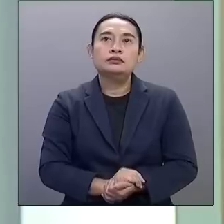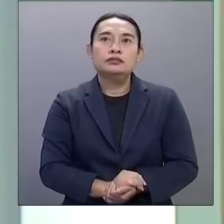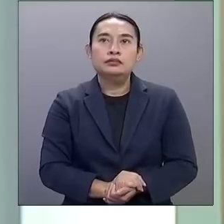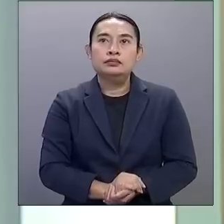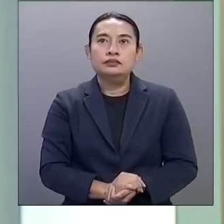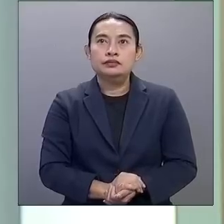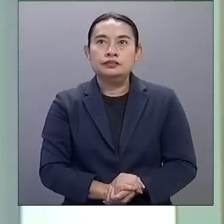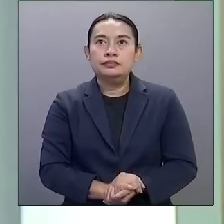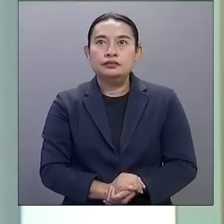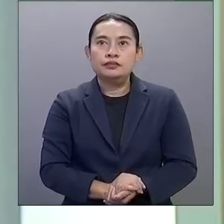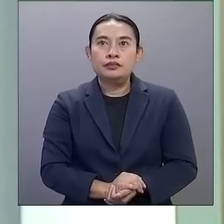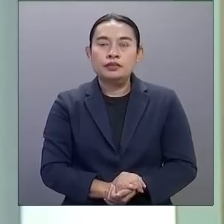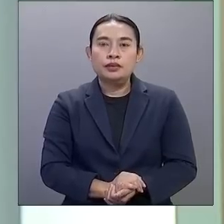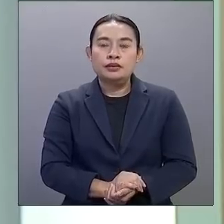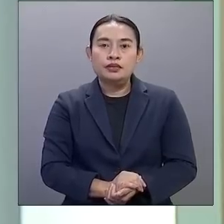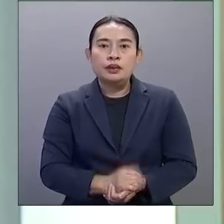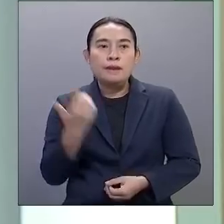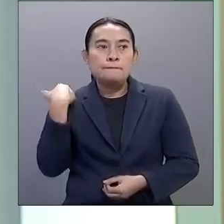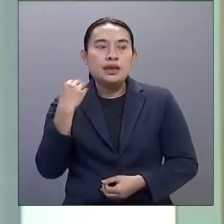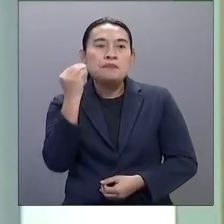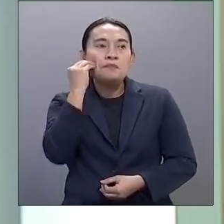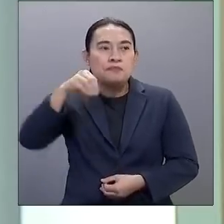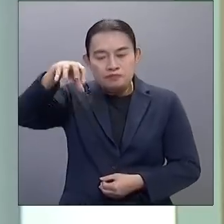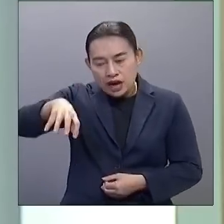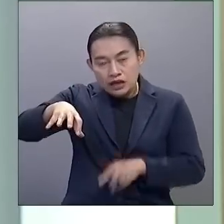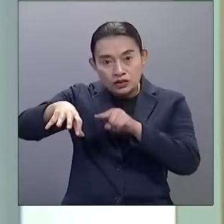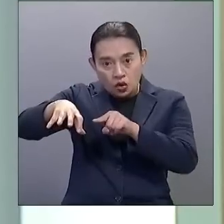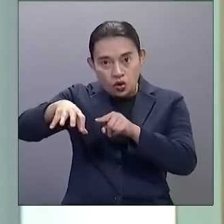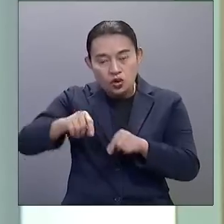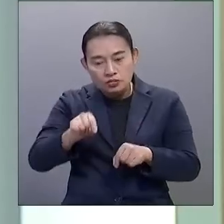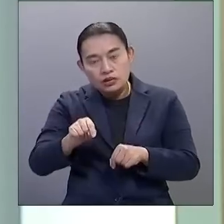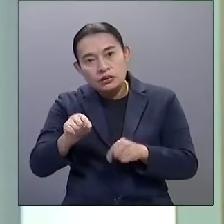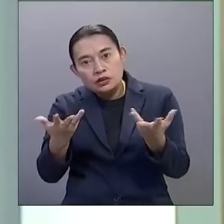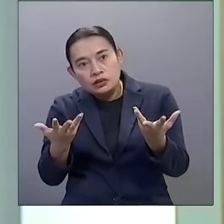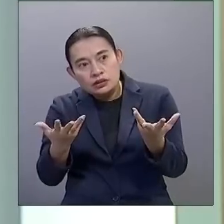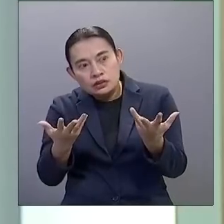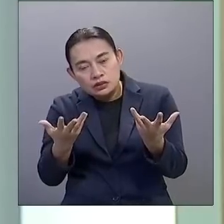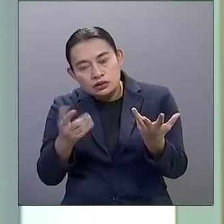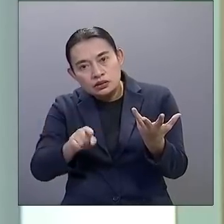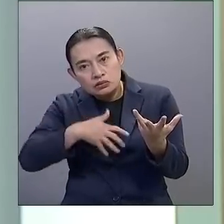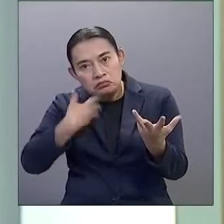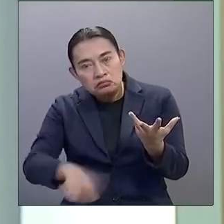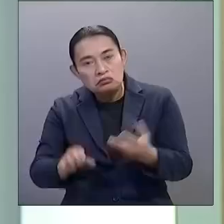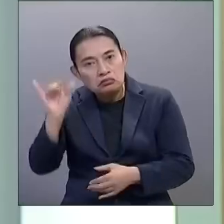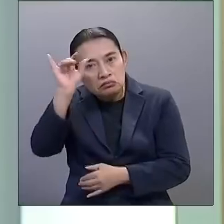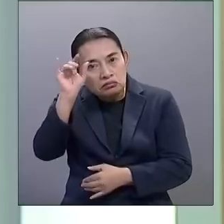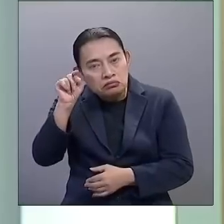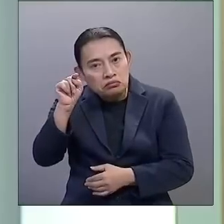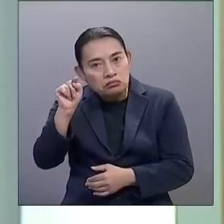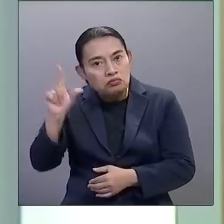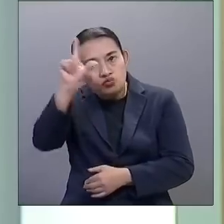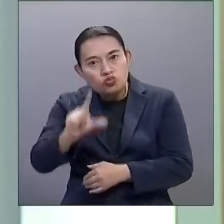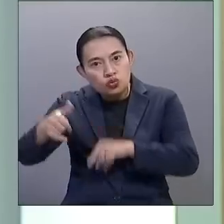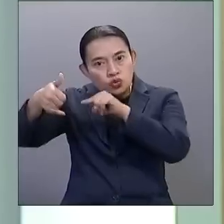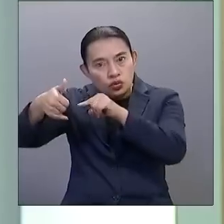มันมีสัตว์เลี้ยงบางบ้านแล้วกันอย่างนี ้ ไปสร้างความเดือดร้อนนะในกรณีคุณลุงท่านนี้โดนแมวบอกว่าไปข่วนบอกข่วนอะไร